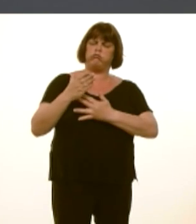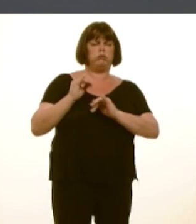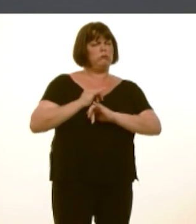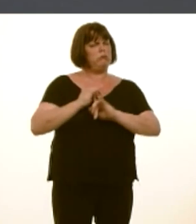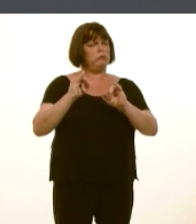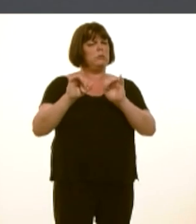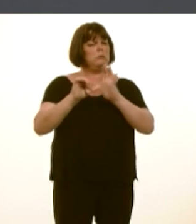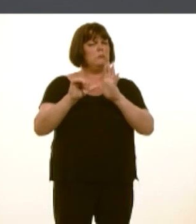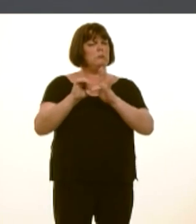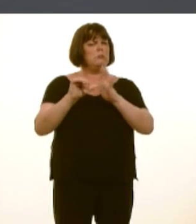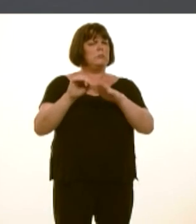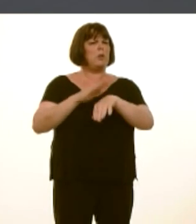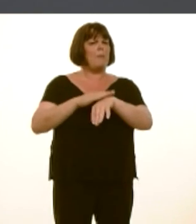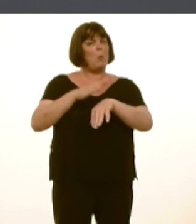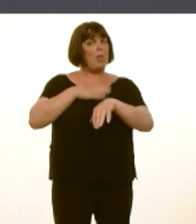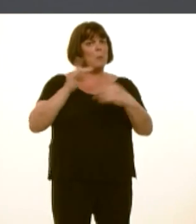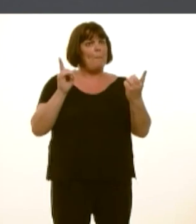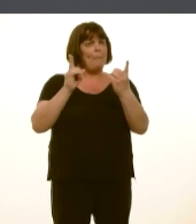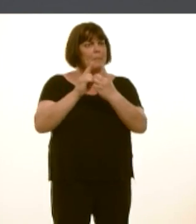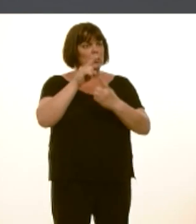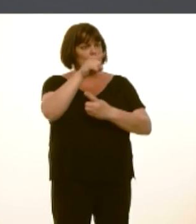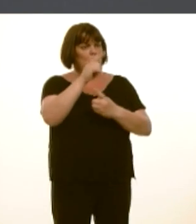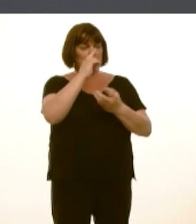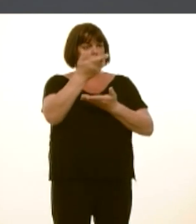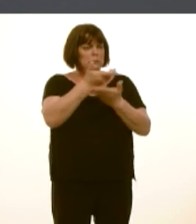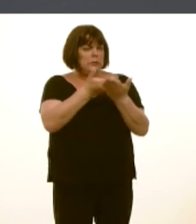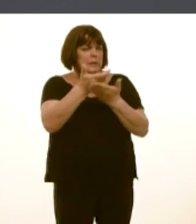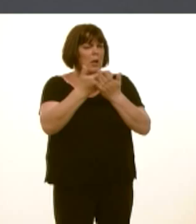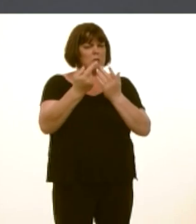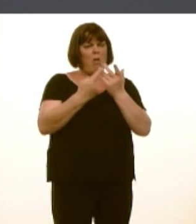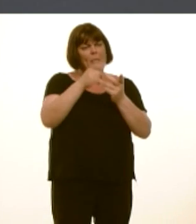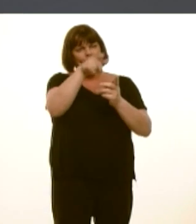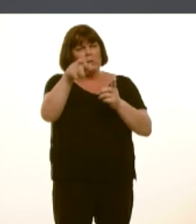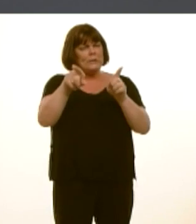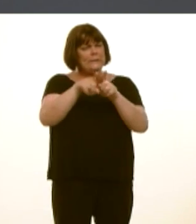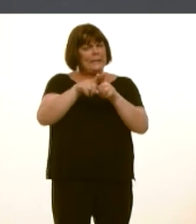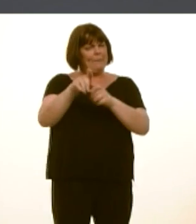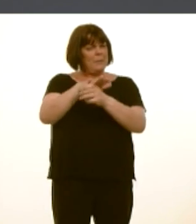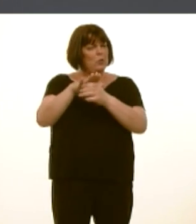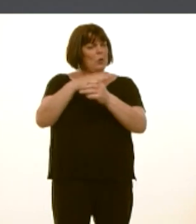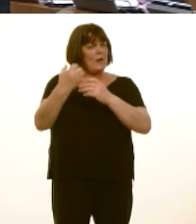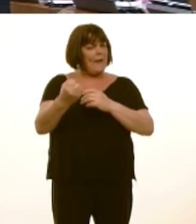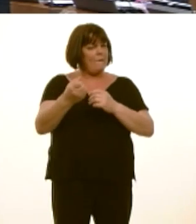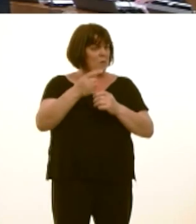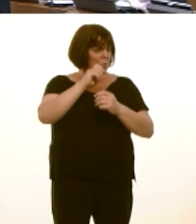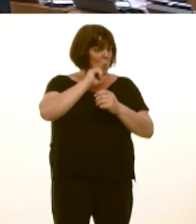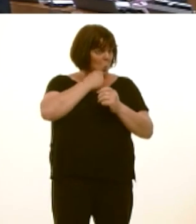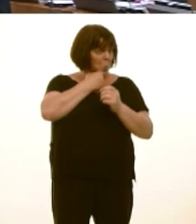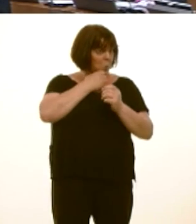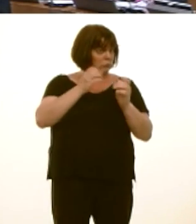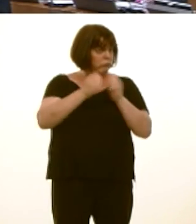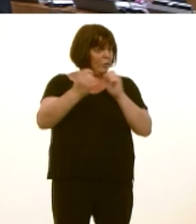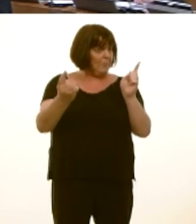drafod sefyllfa cleifion tebyg iddo fo. A fyddwch chi'n barod i ymateb yn gadarnhaol i'r cais yma? Wel, dwi ddim yn